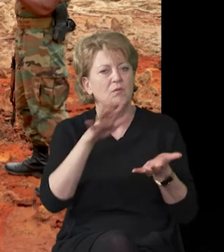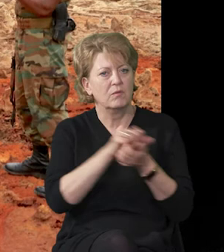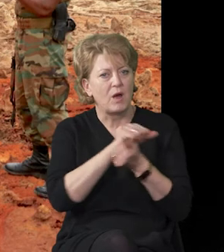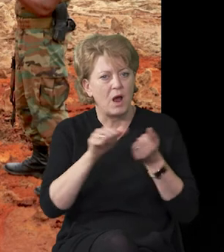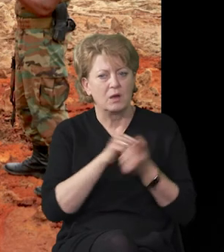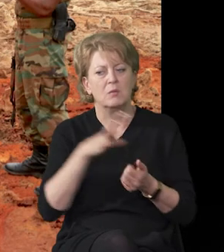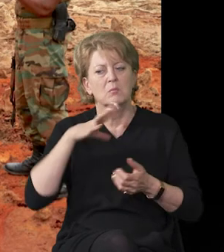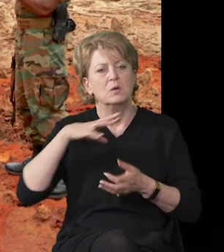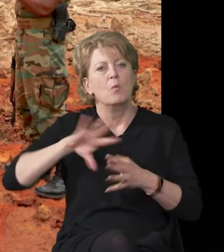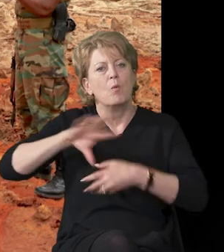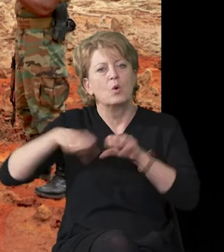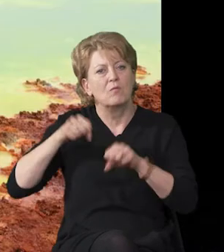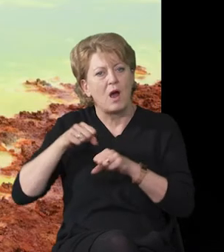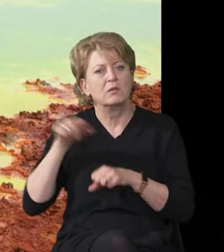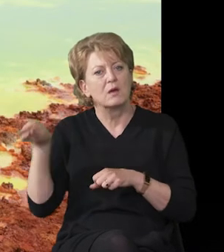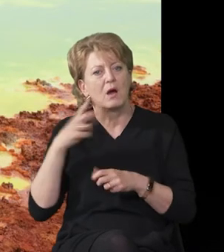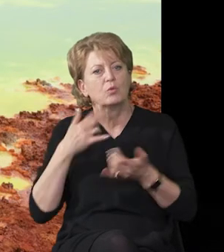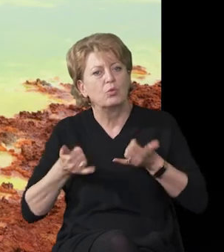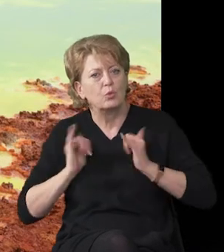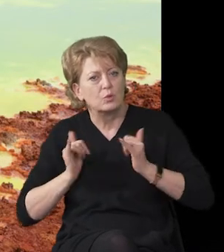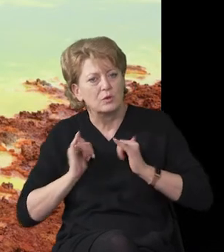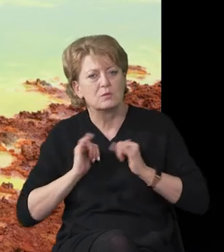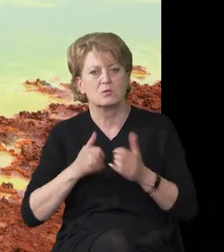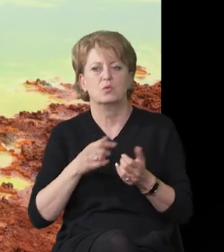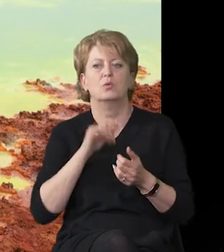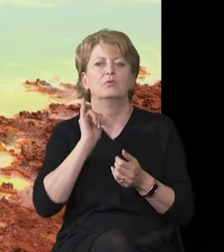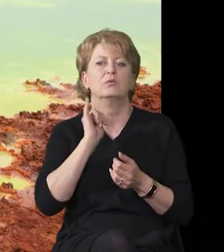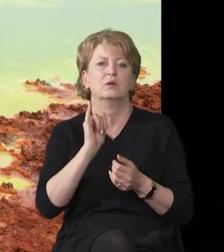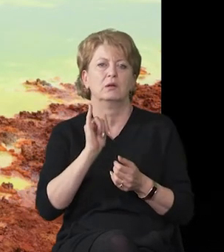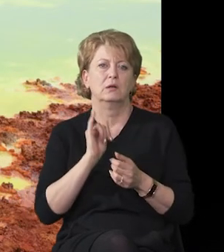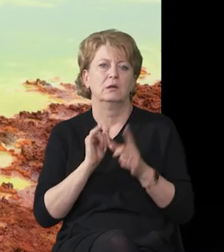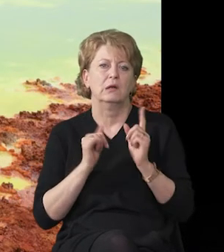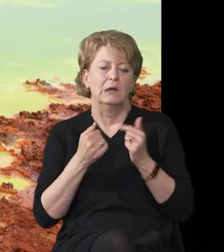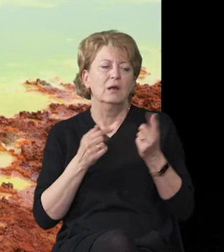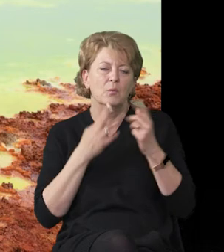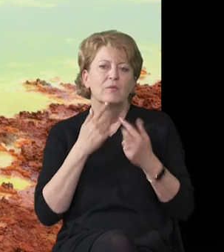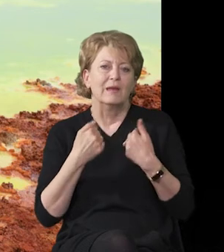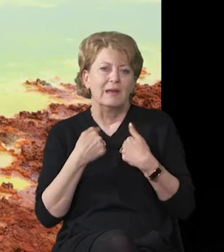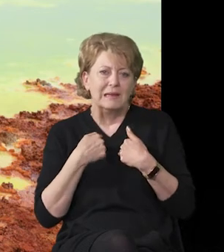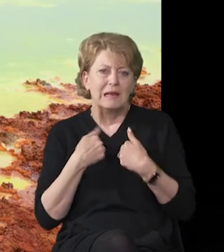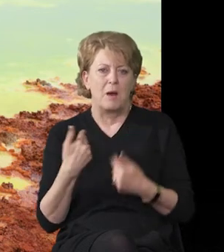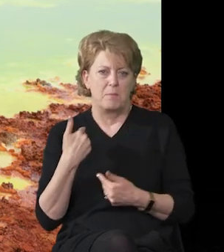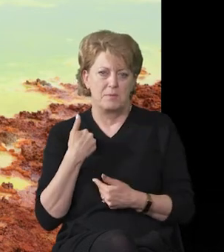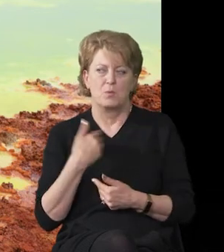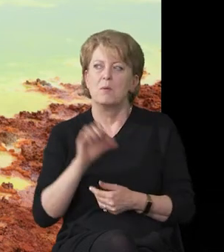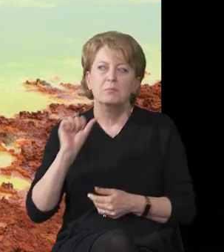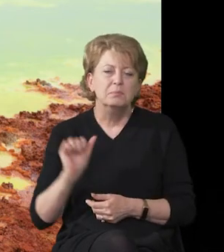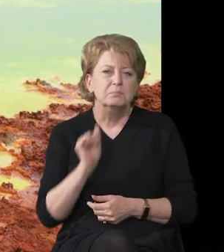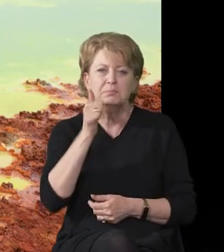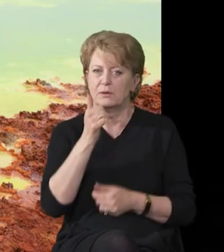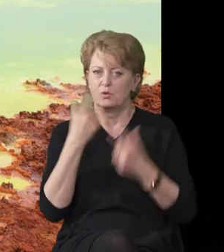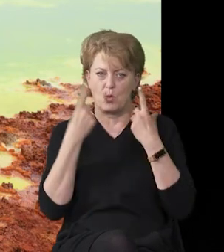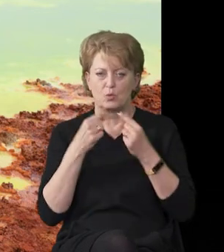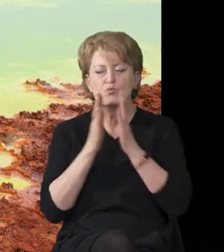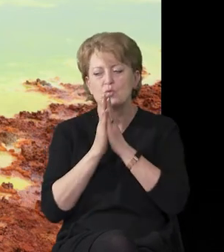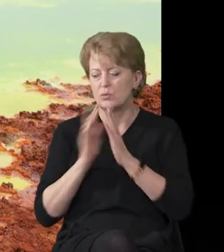dlatego nasi żołnierze. I byłem pierwszą osobą, która poprosiła ich o wspólne zdjęcie, a potem już musieli przez